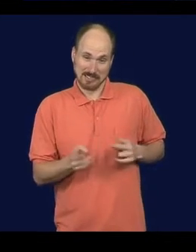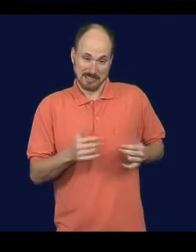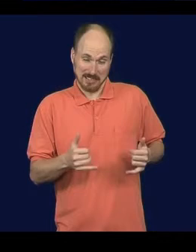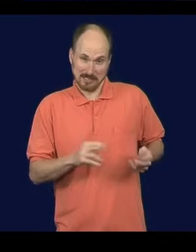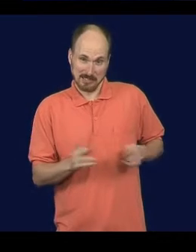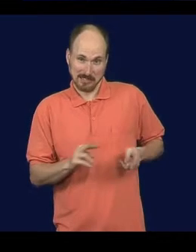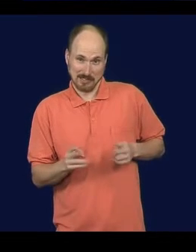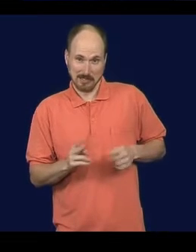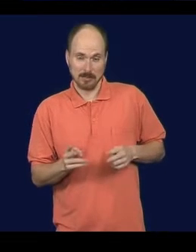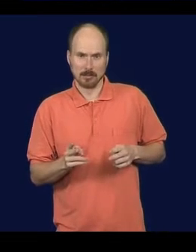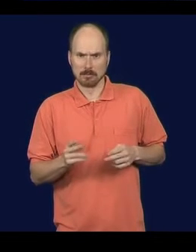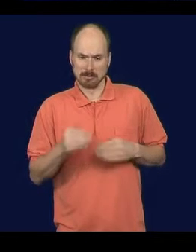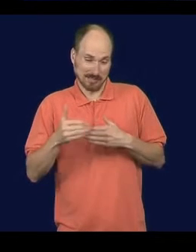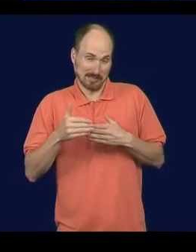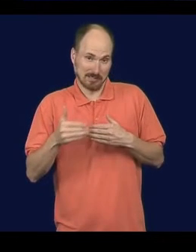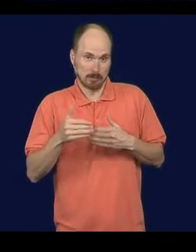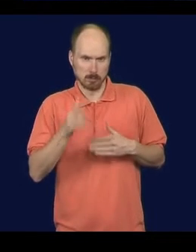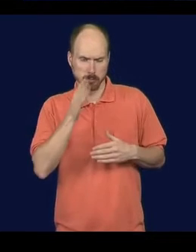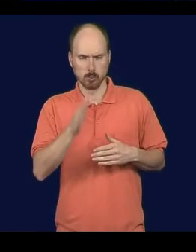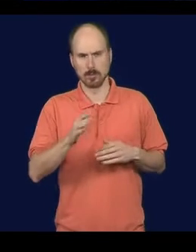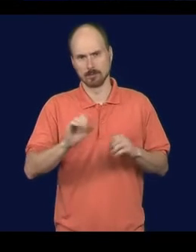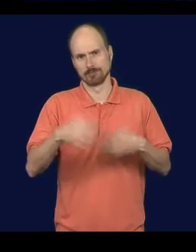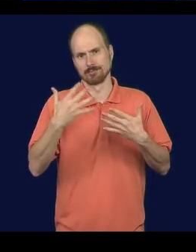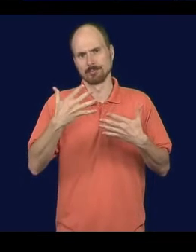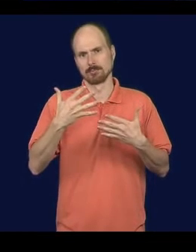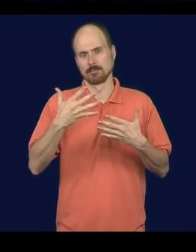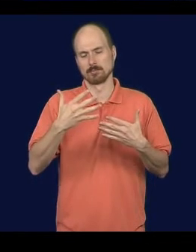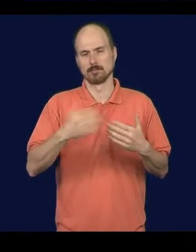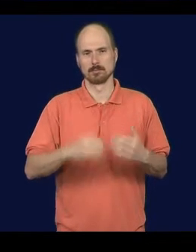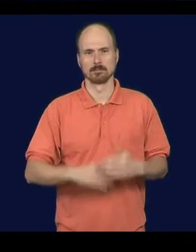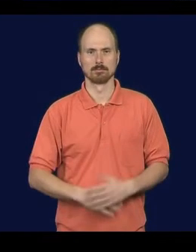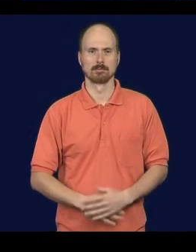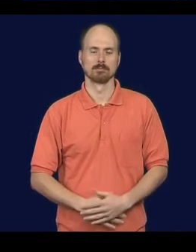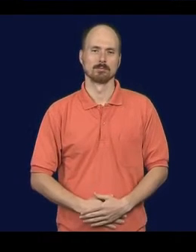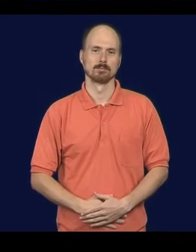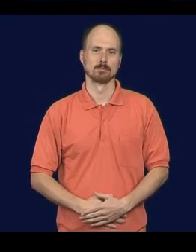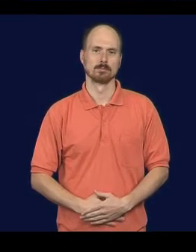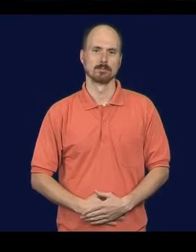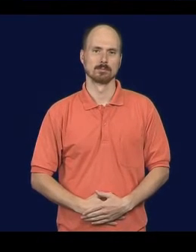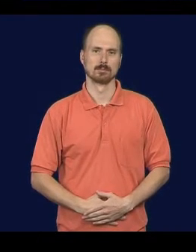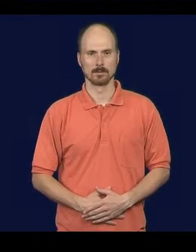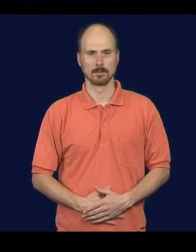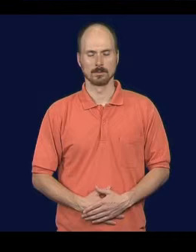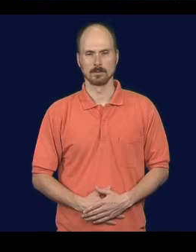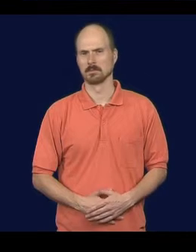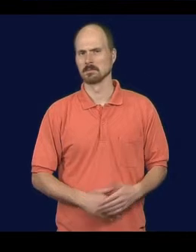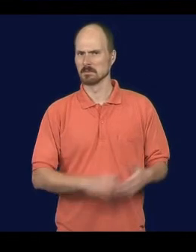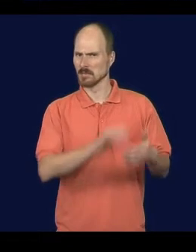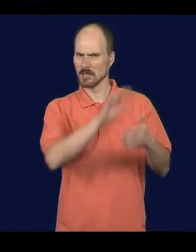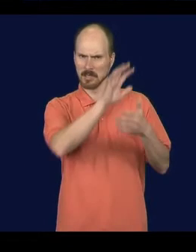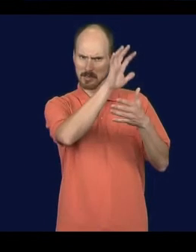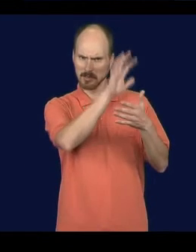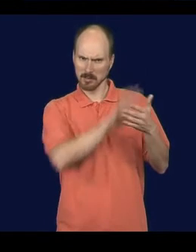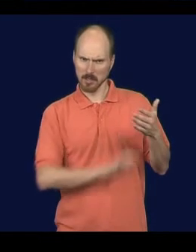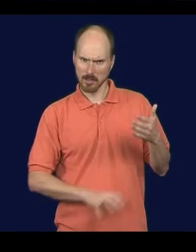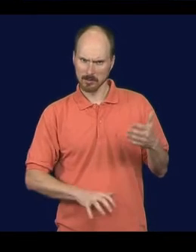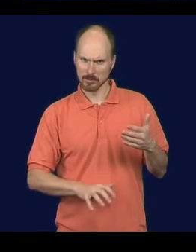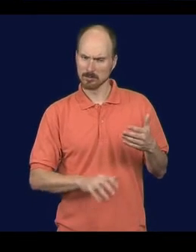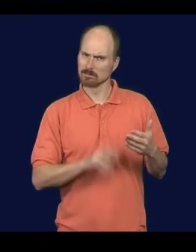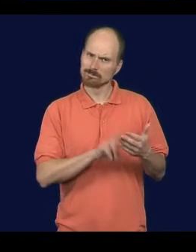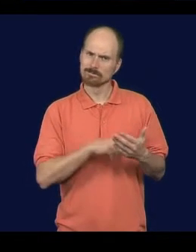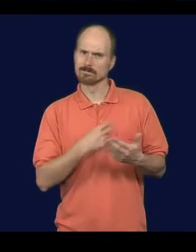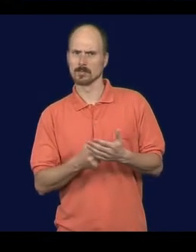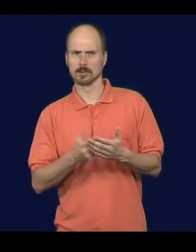alternativní trasy a vypočte mu teda tu trasu novou. Jak už jsem zmínil, ForVision se teda